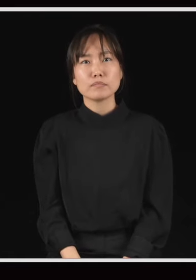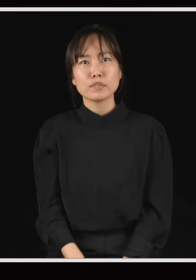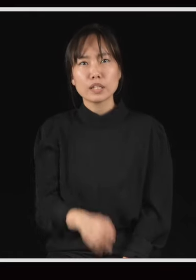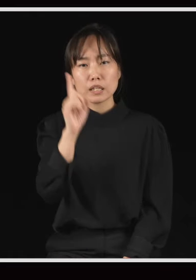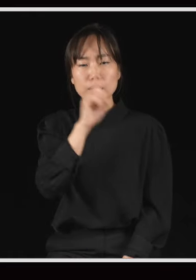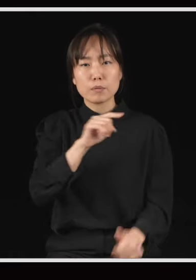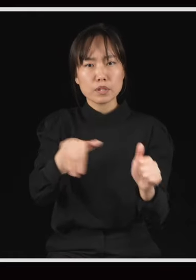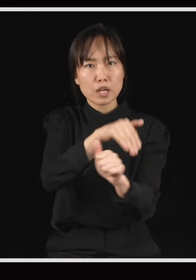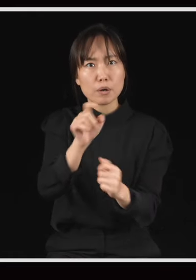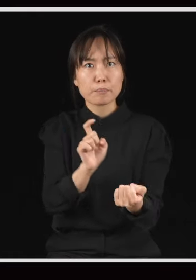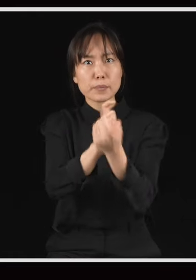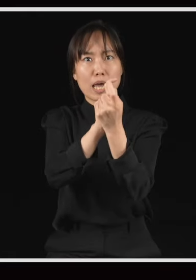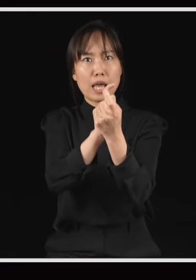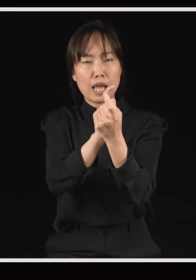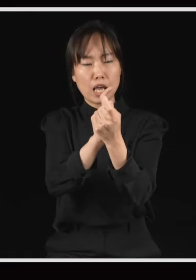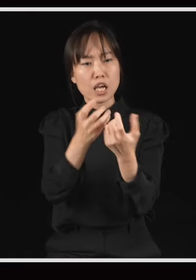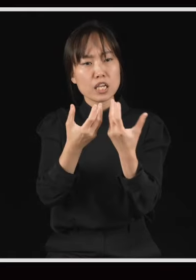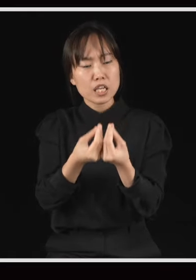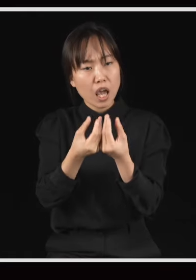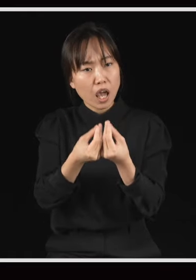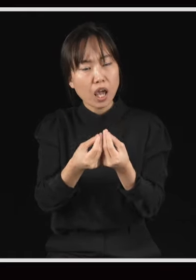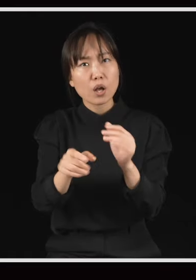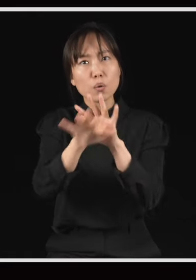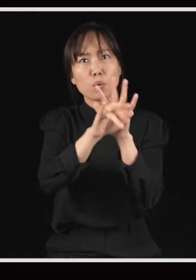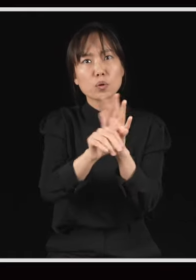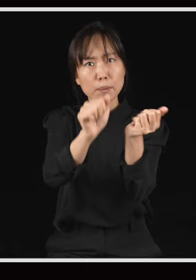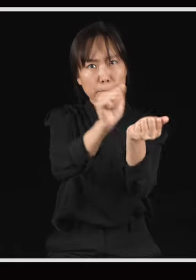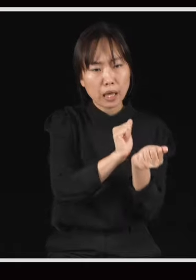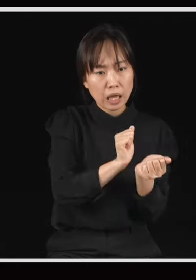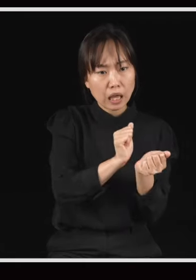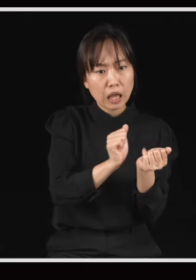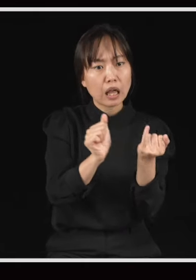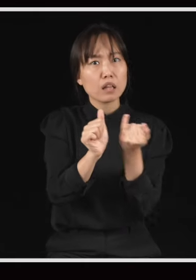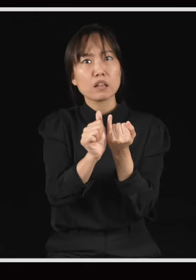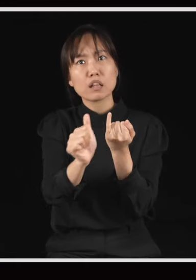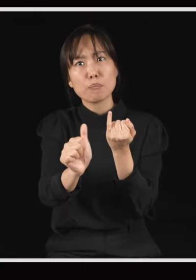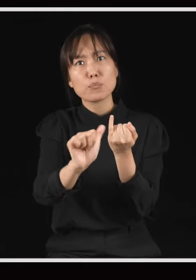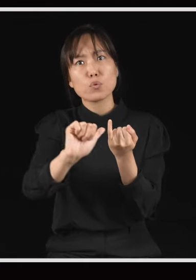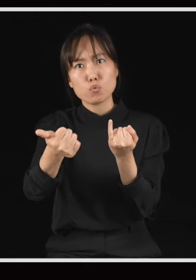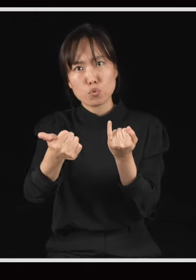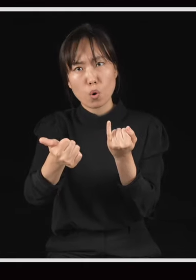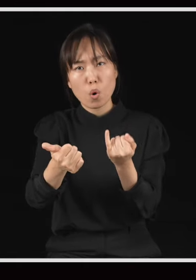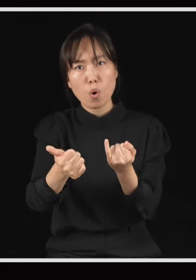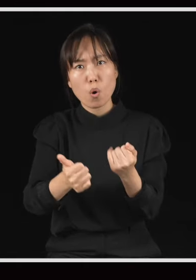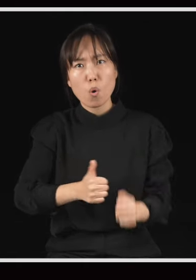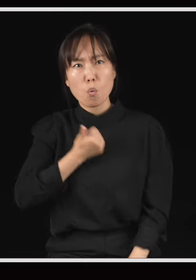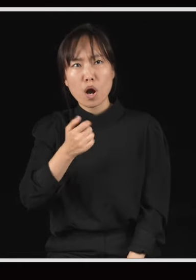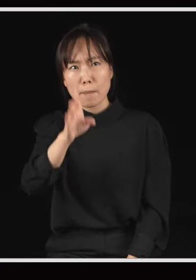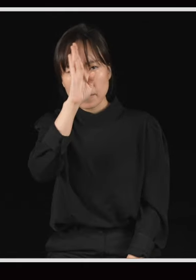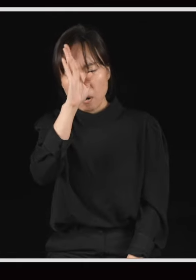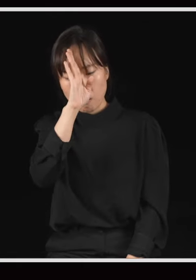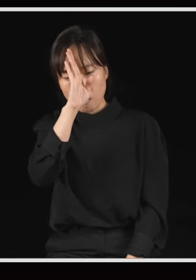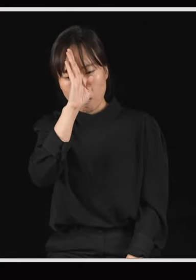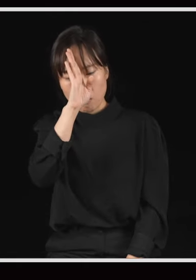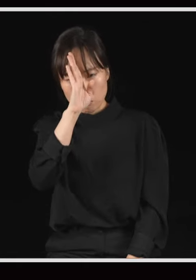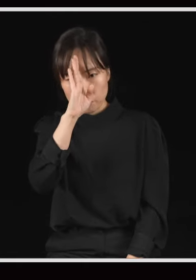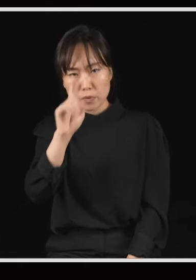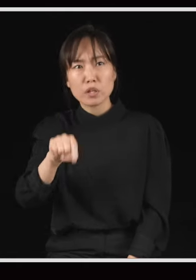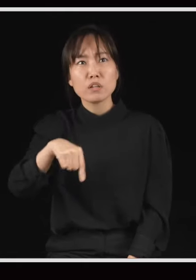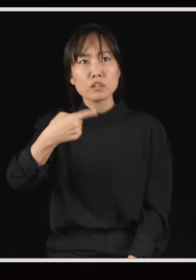어떤 코로나19나 어떤 문제가 생겨요. 이벤트가 딱 하나 생긴 다음에 또는 사별이 될 수도 있고 화병이 걸릴 수도 있습니다.